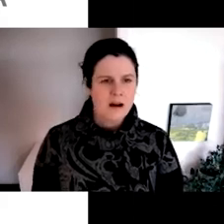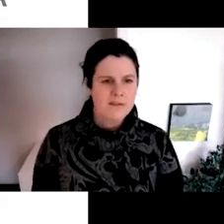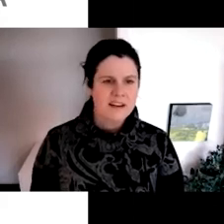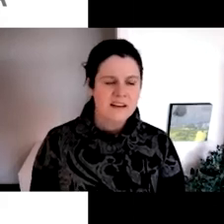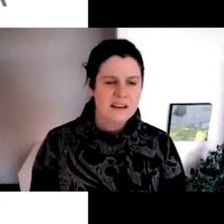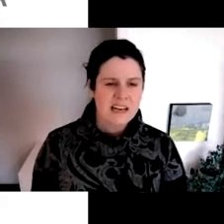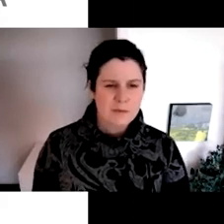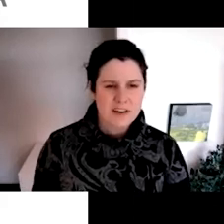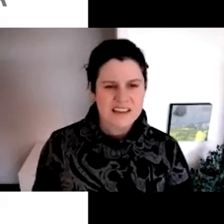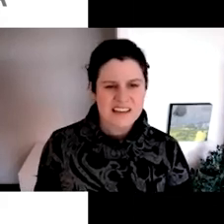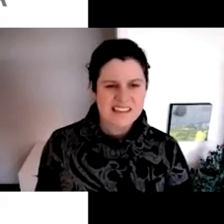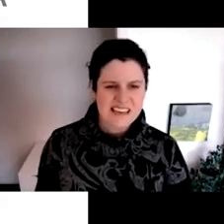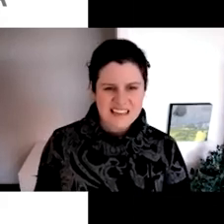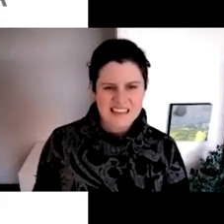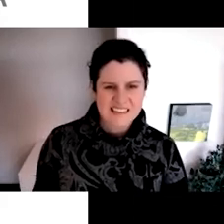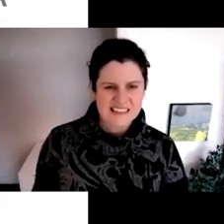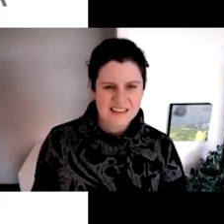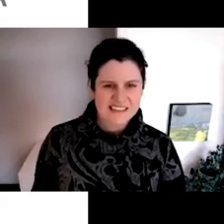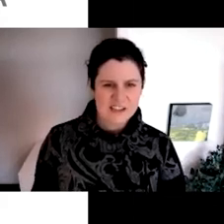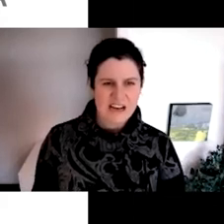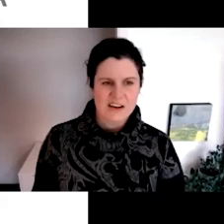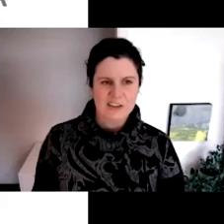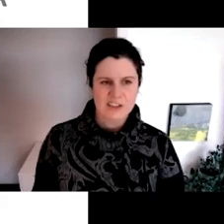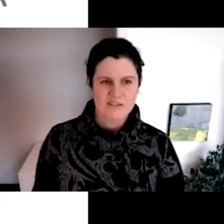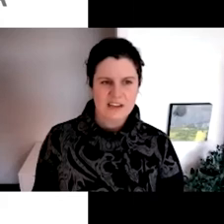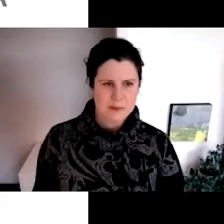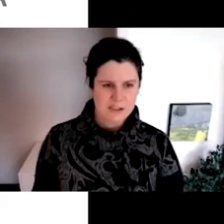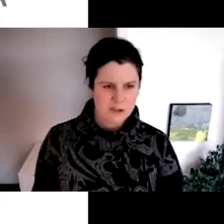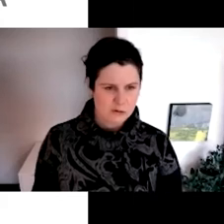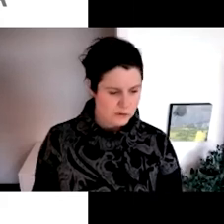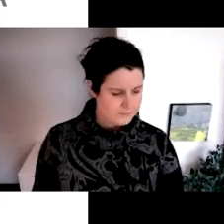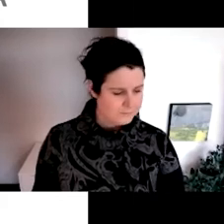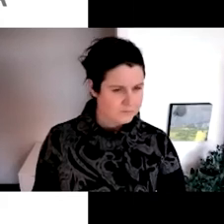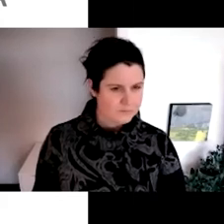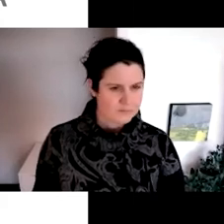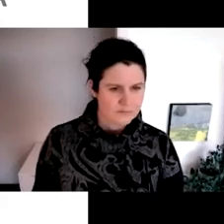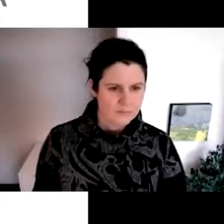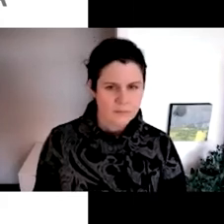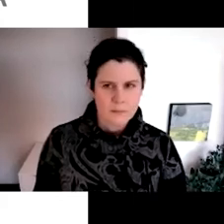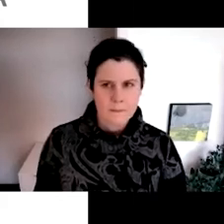et enfin élaborer des lignes directrices en éthique de la recherche avec les personnes sourdes